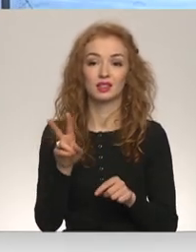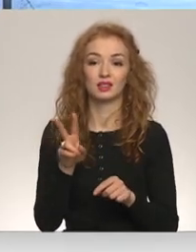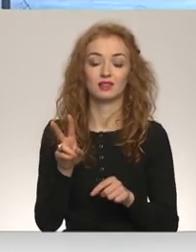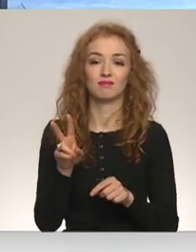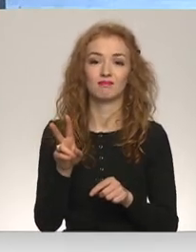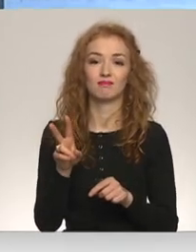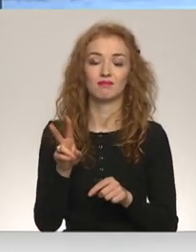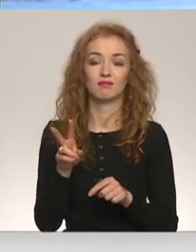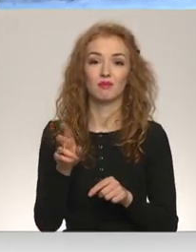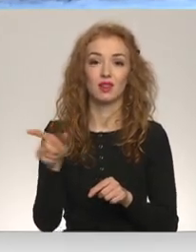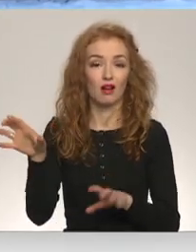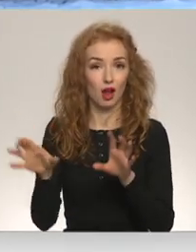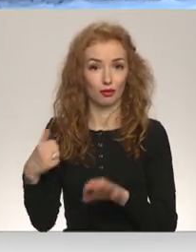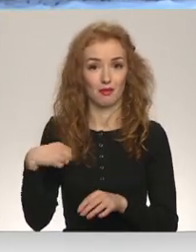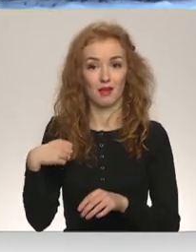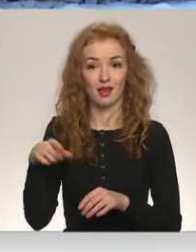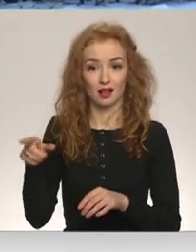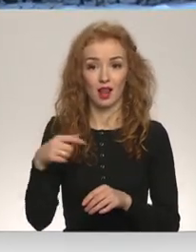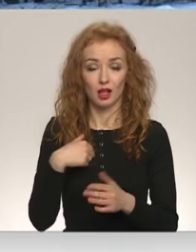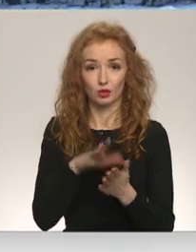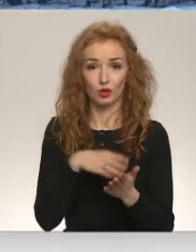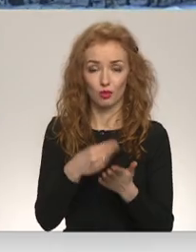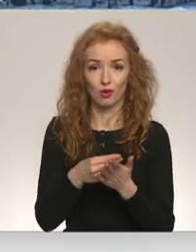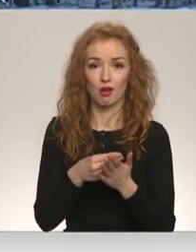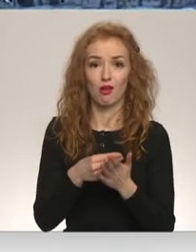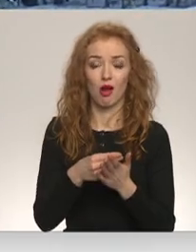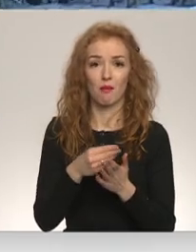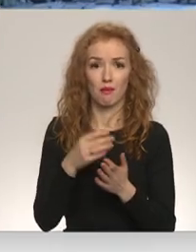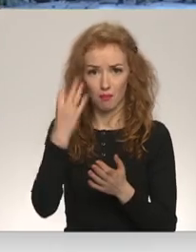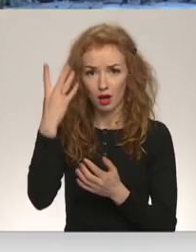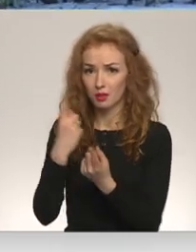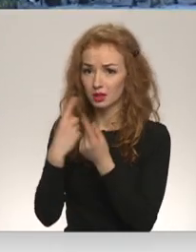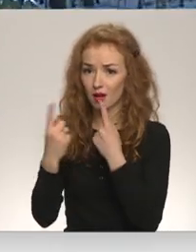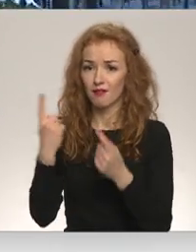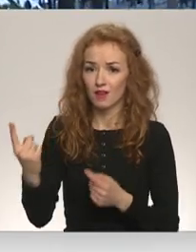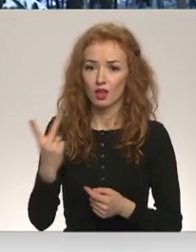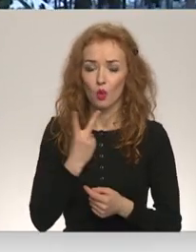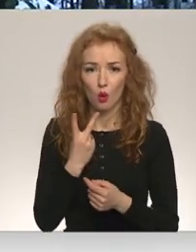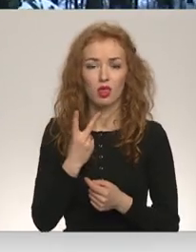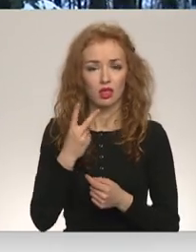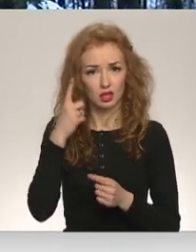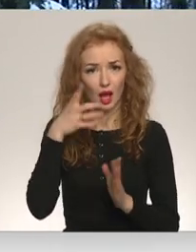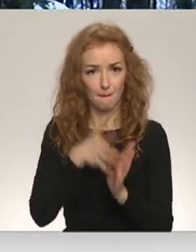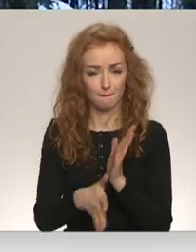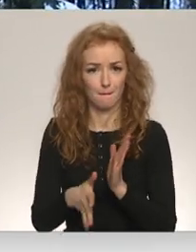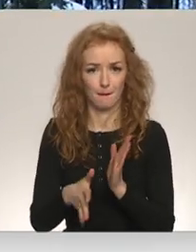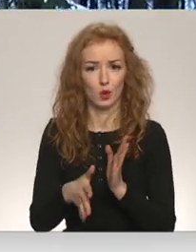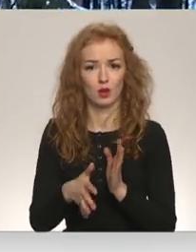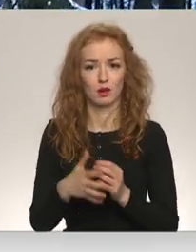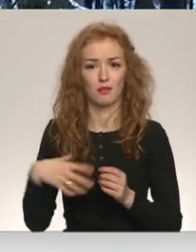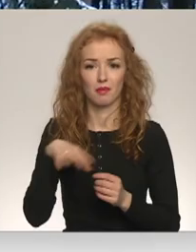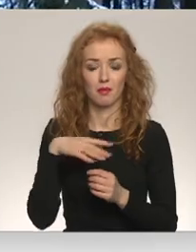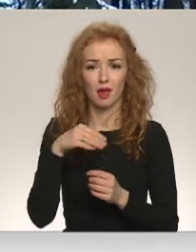nu, viņa, mēs jau projām, es saku, mākam sarunāties, mēs esam vienai otrai, mēs saprotam vienu otru,